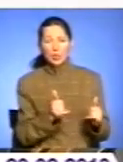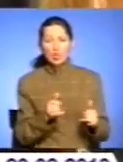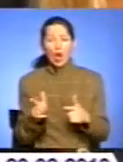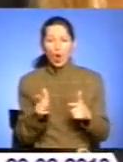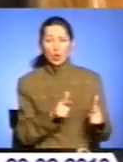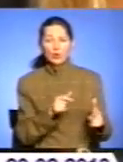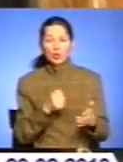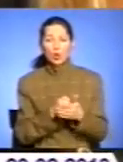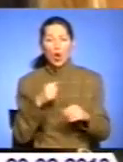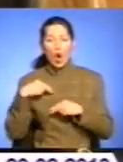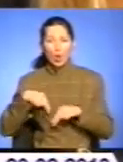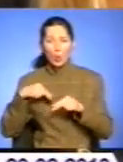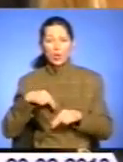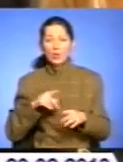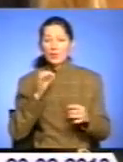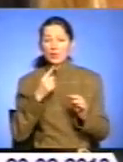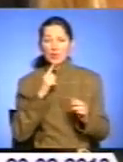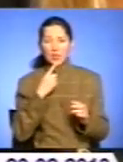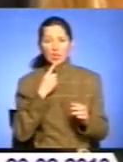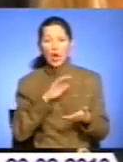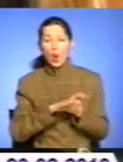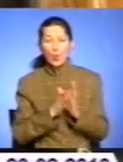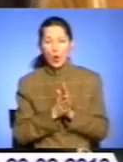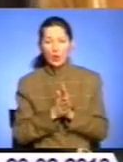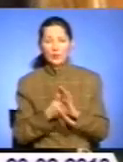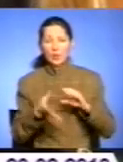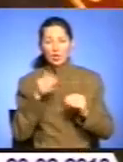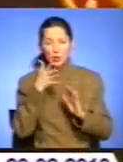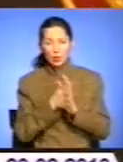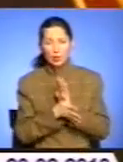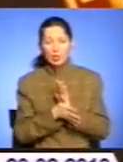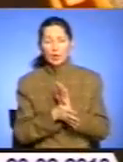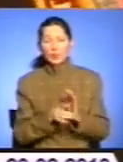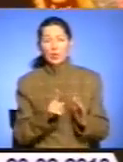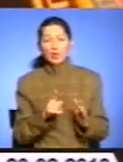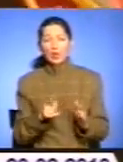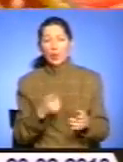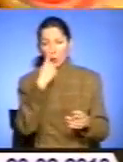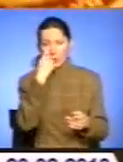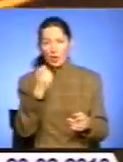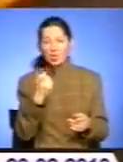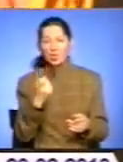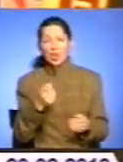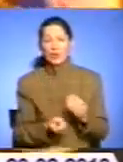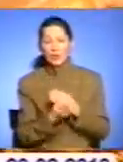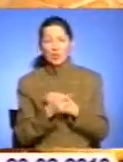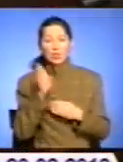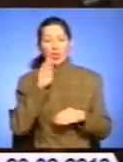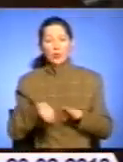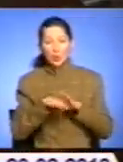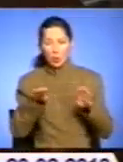умовах. Аналізуючи хід виконання заходів щодо запобігання виникненню підтоплень під час пропуску льодоходу, повені та